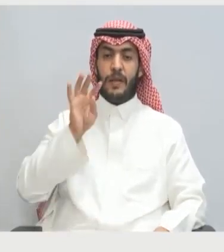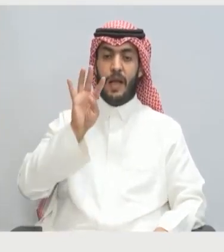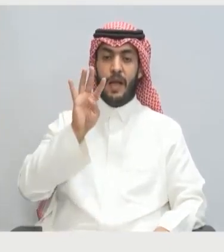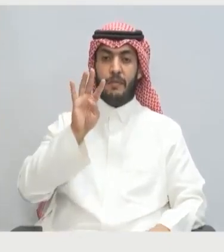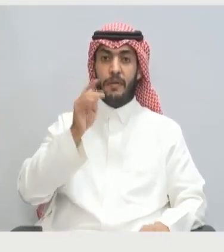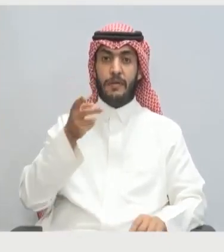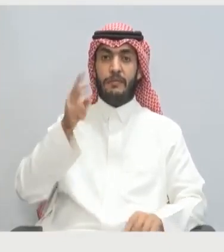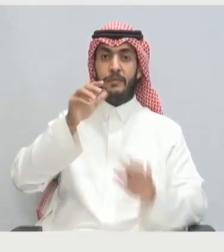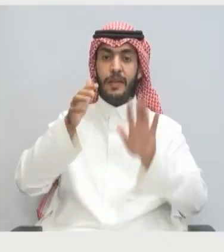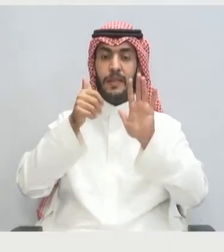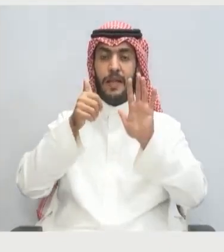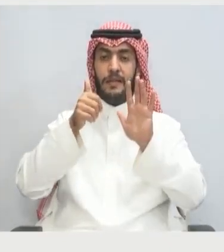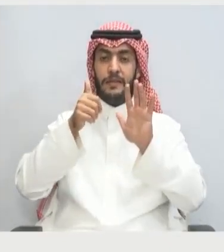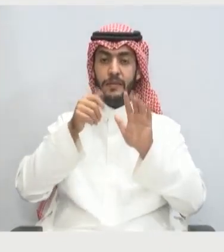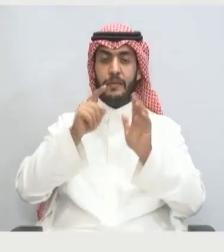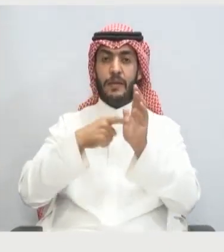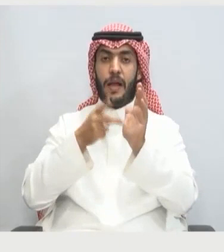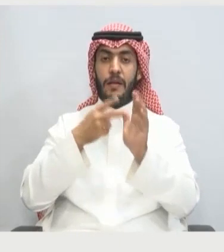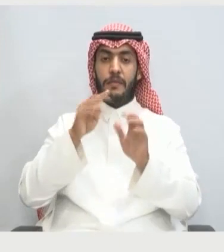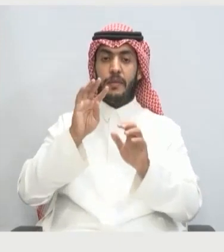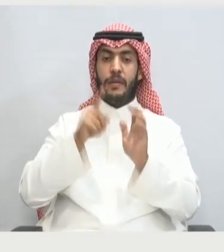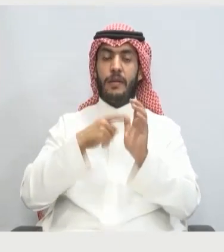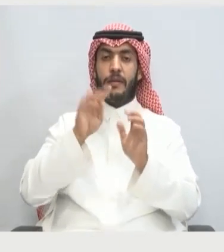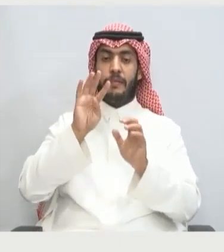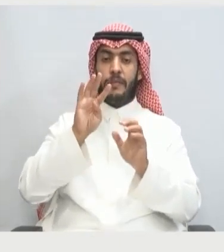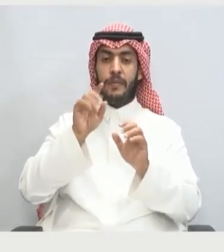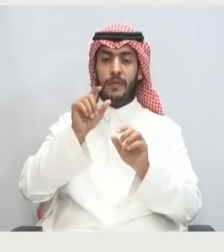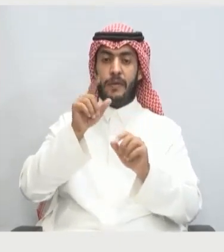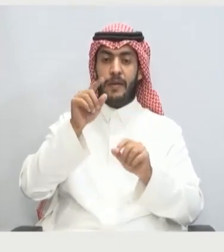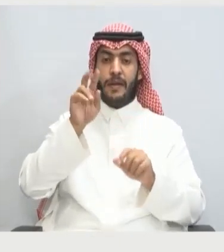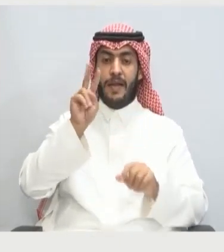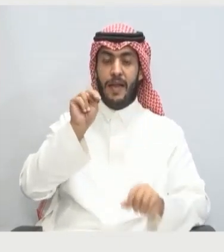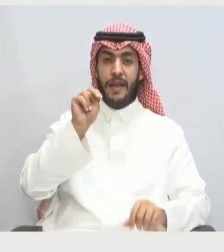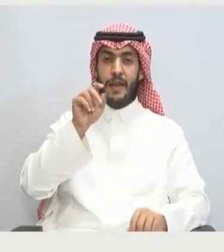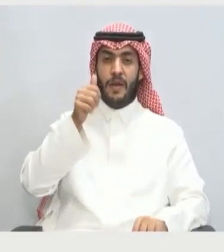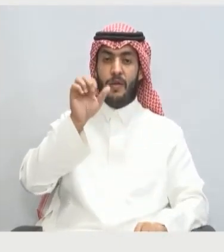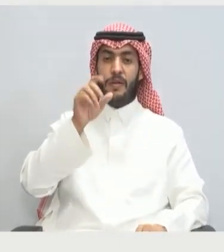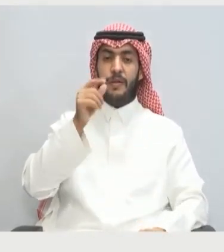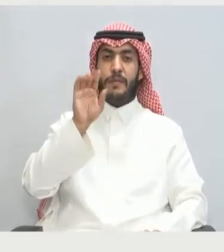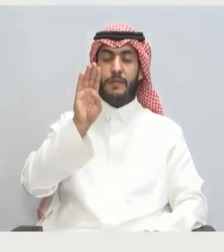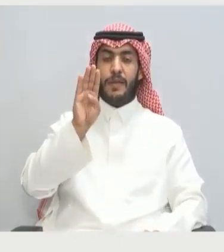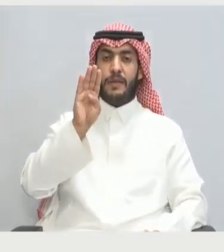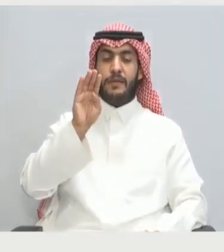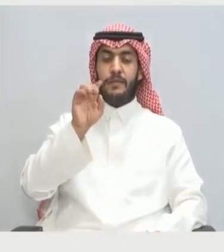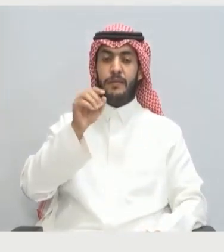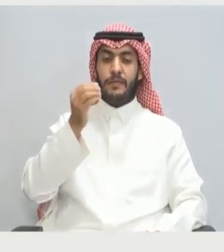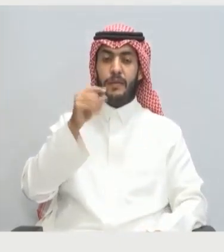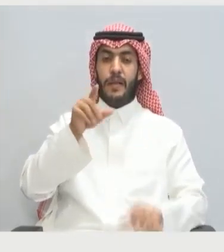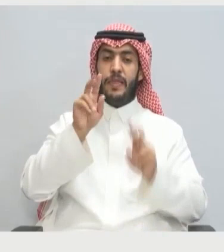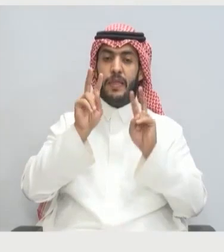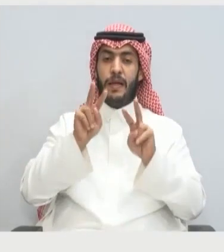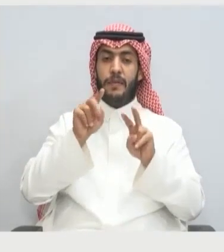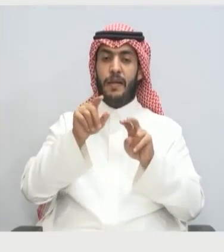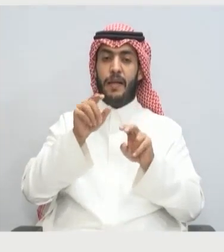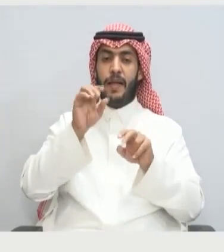الى 16 اذا تقريبا اربع مرات اذا لتحديد ال ان رتبه او اس الماده b هنا ايضا ثبتنا